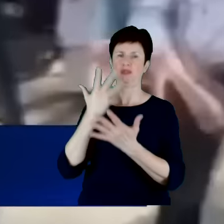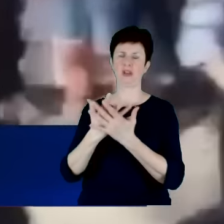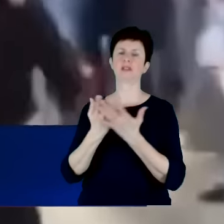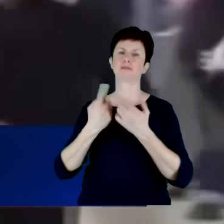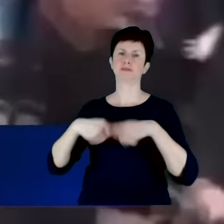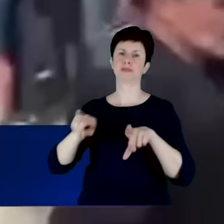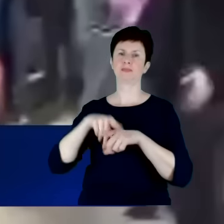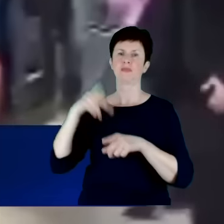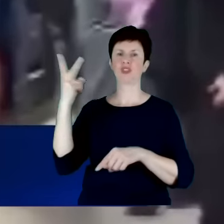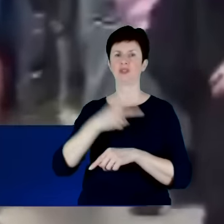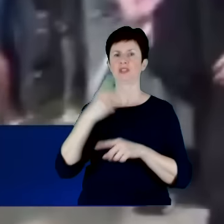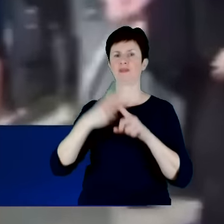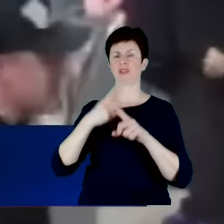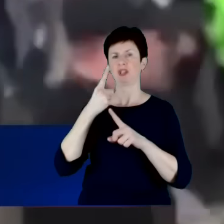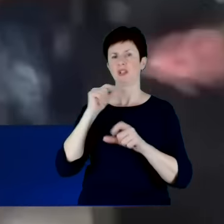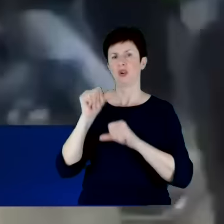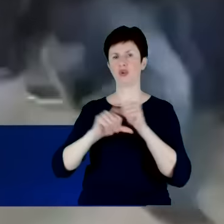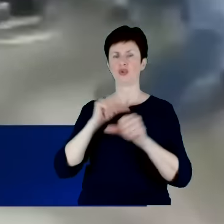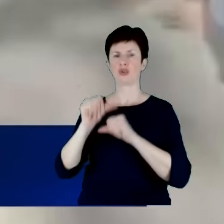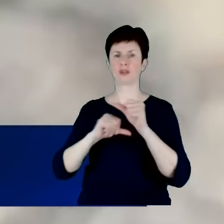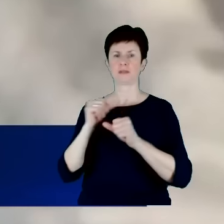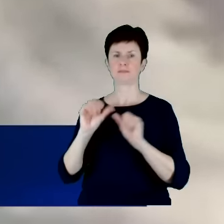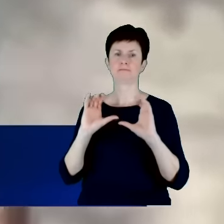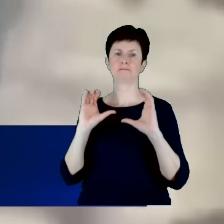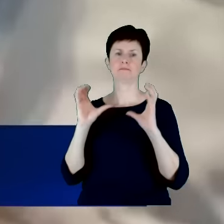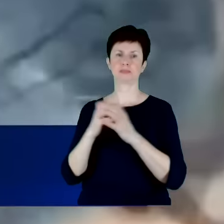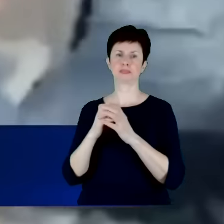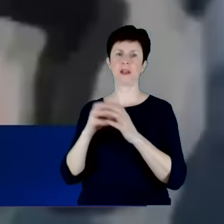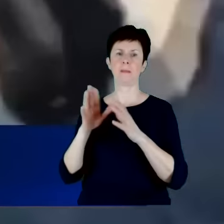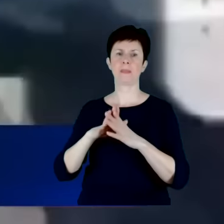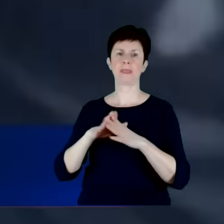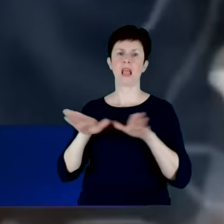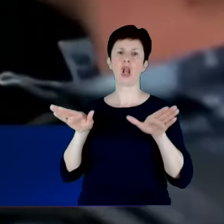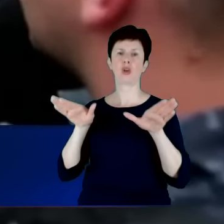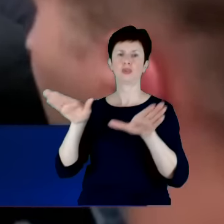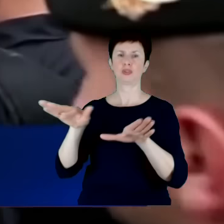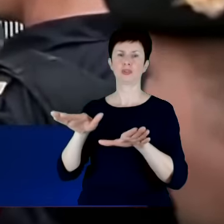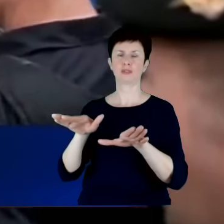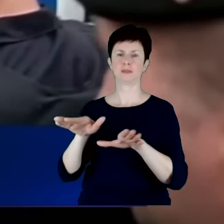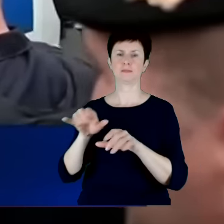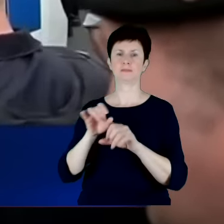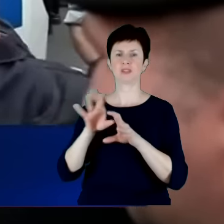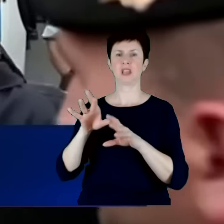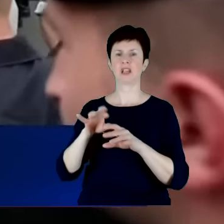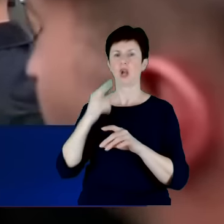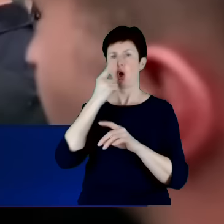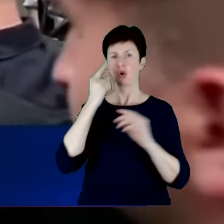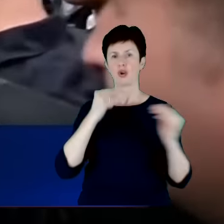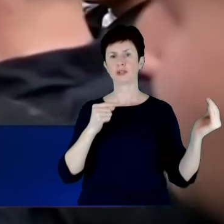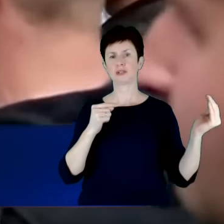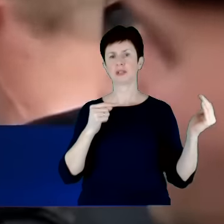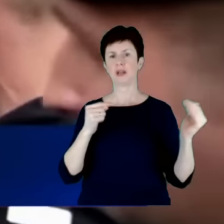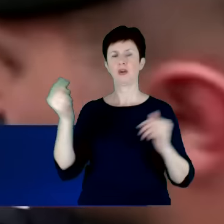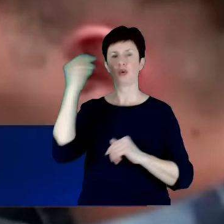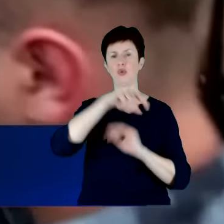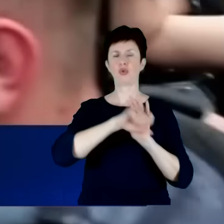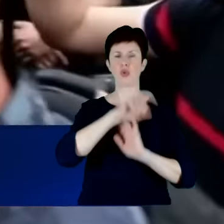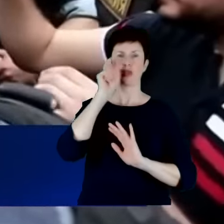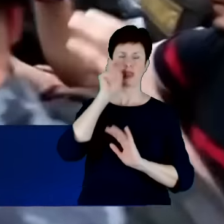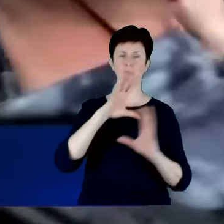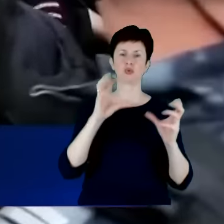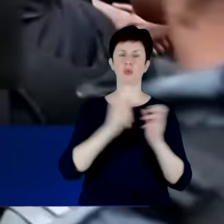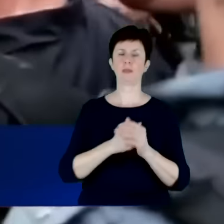roku opozycjonista został zatrzymany na lotnisku zaraz po przylocie z Rosji do Niemiec. Na przełomie lutego i